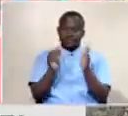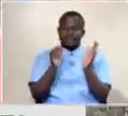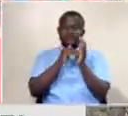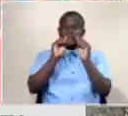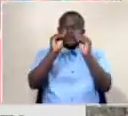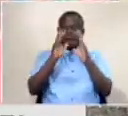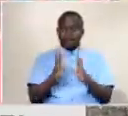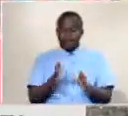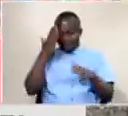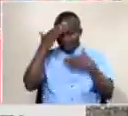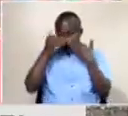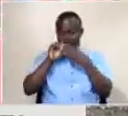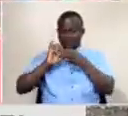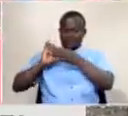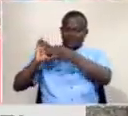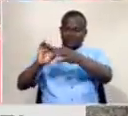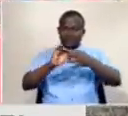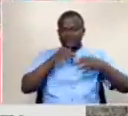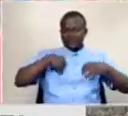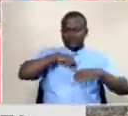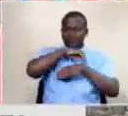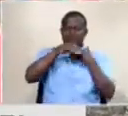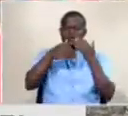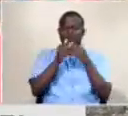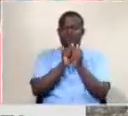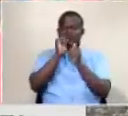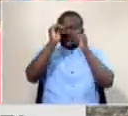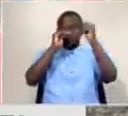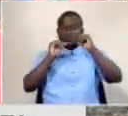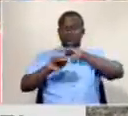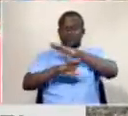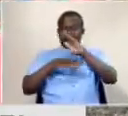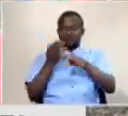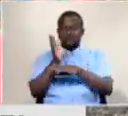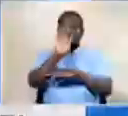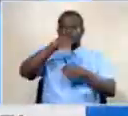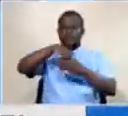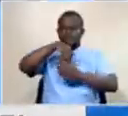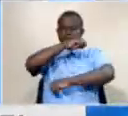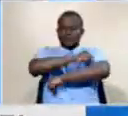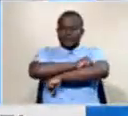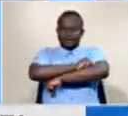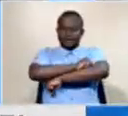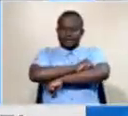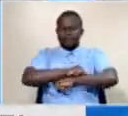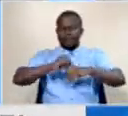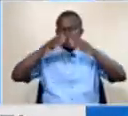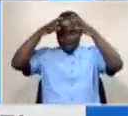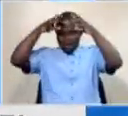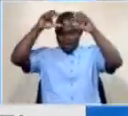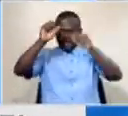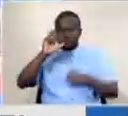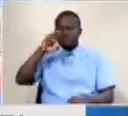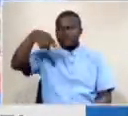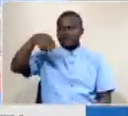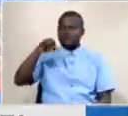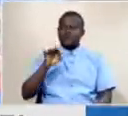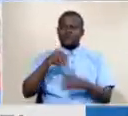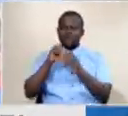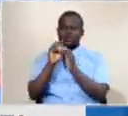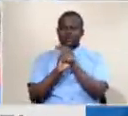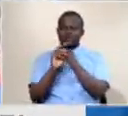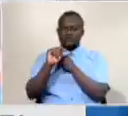nanone abarimu kugira ngo dufatanye twese n'inzego z'ibanze kugira ngo dusubize abana mu mashuri. Chairman w'umuryango wa FPR Inkotanyi mu karere ka